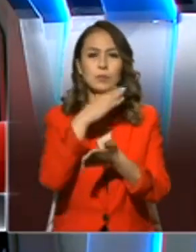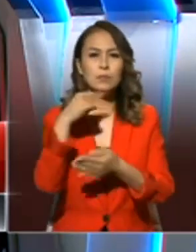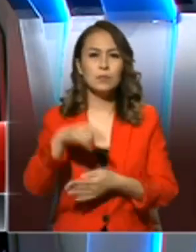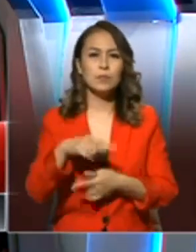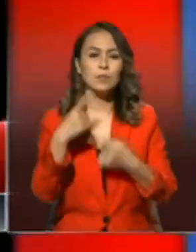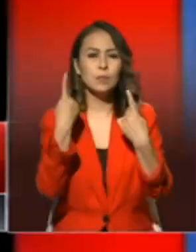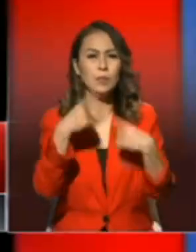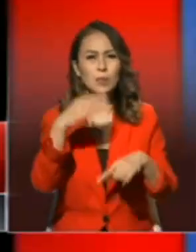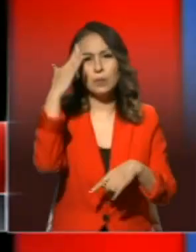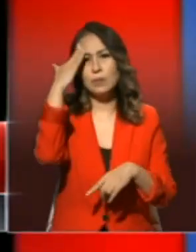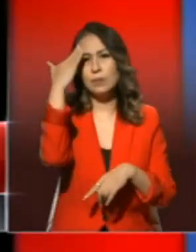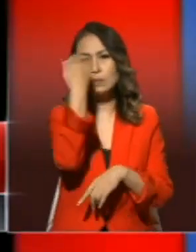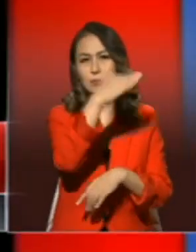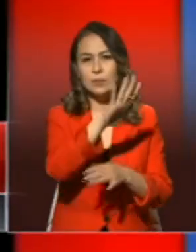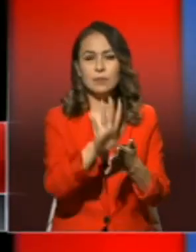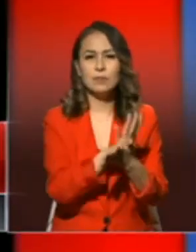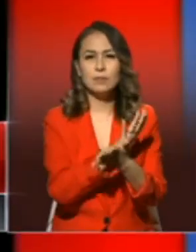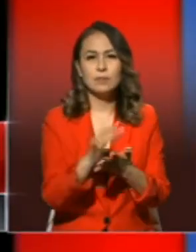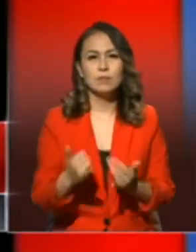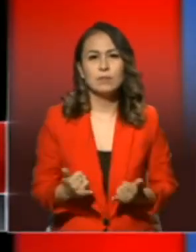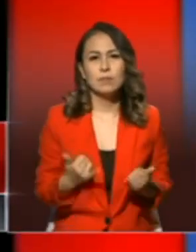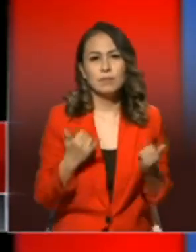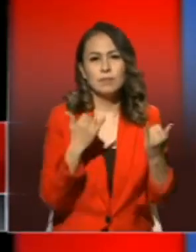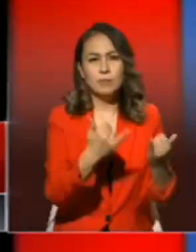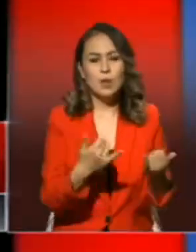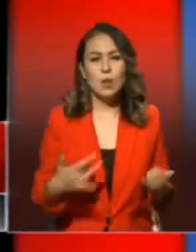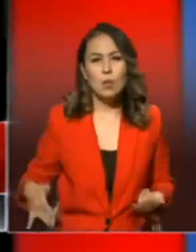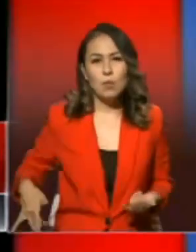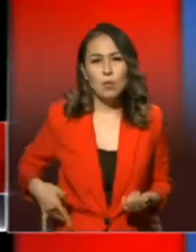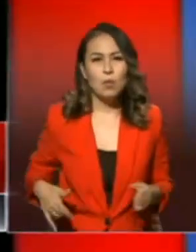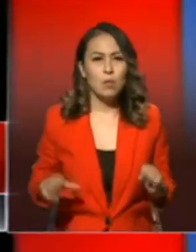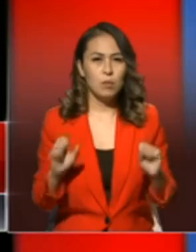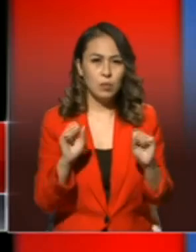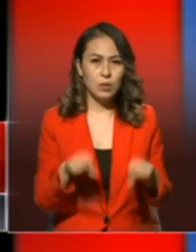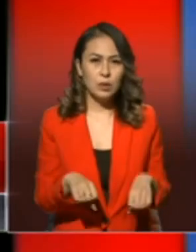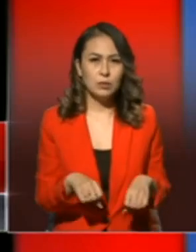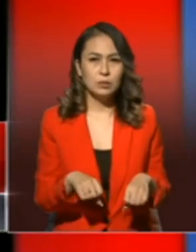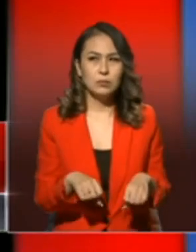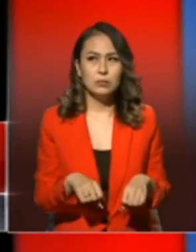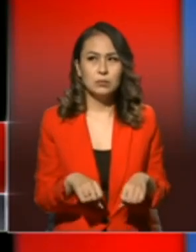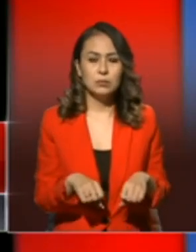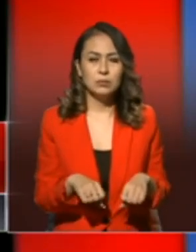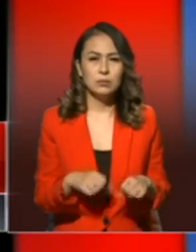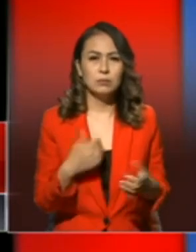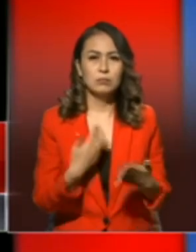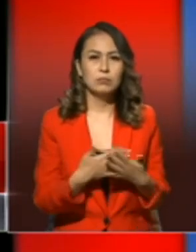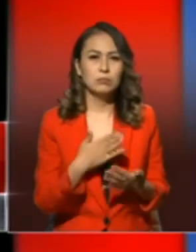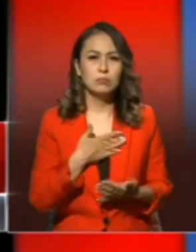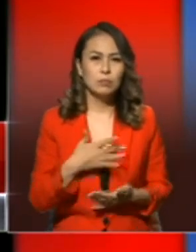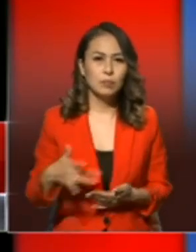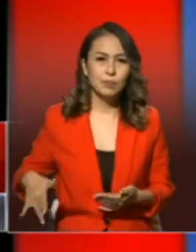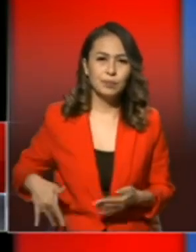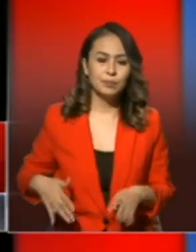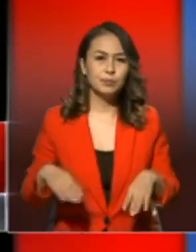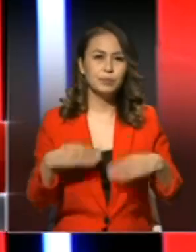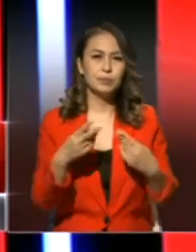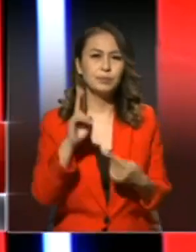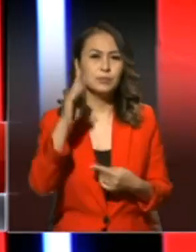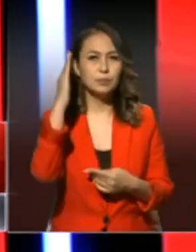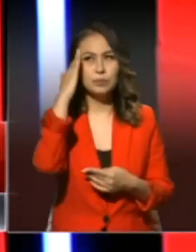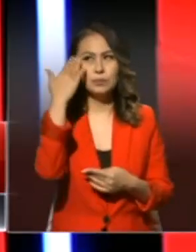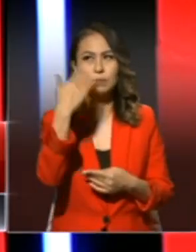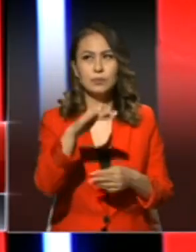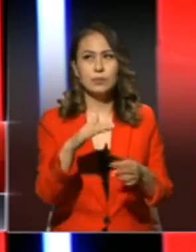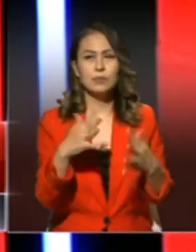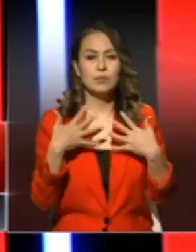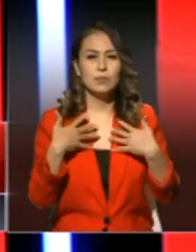бір білмейтін адамға, мысалы, бүйрегін бере алады. Бинго сияқты ғой. Мен мына бүйрегім бердім дейсің. Мысалы, біреуге көмектескім келеді